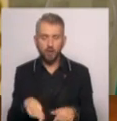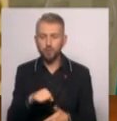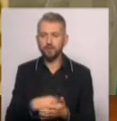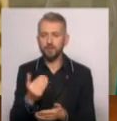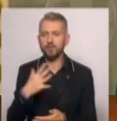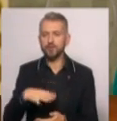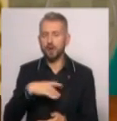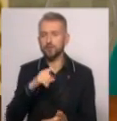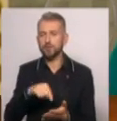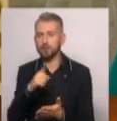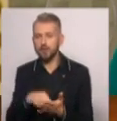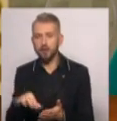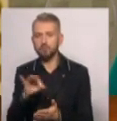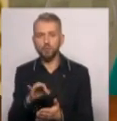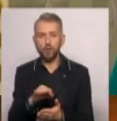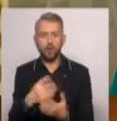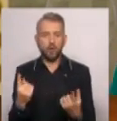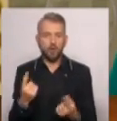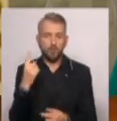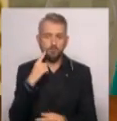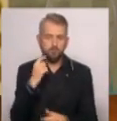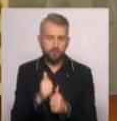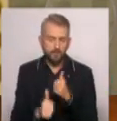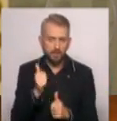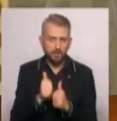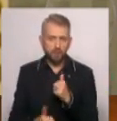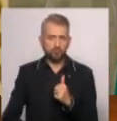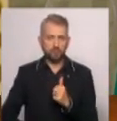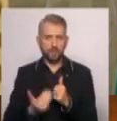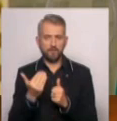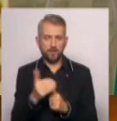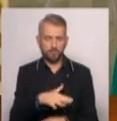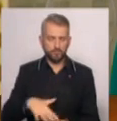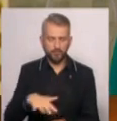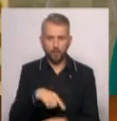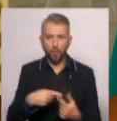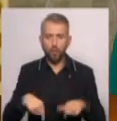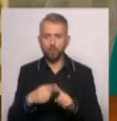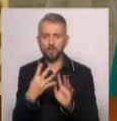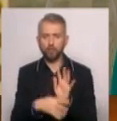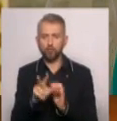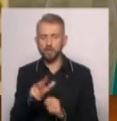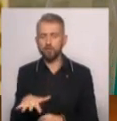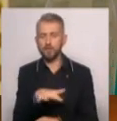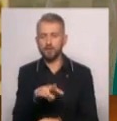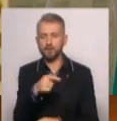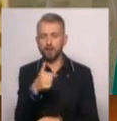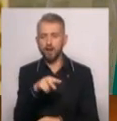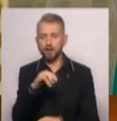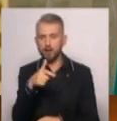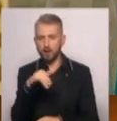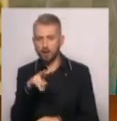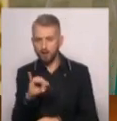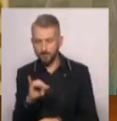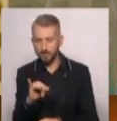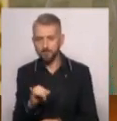чекаємо запитань з приводу повсякденного життя у вашій частині нашого міста. Округ номер 93, масив Галагани. Це